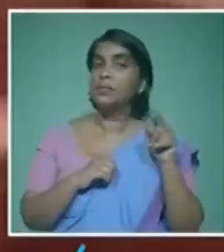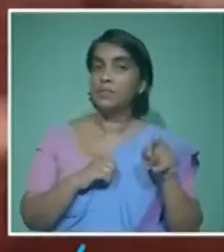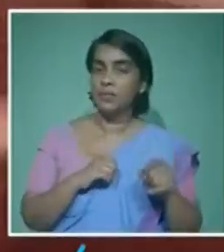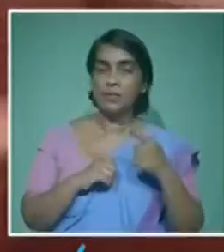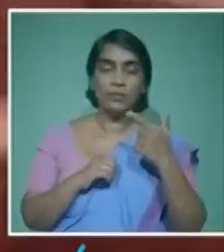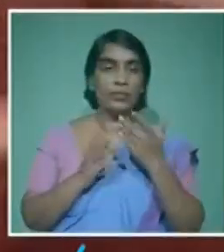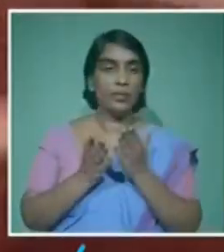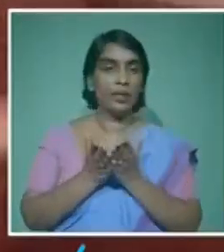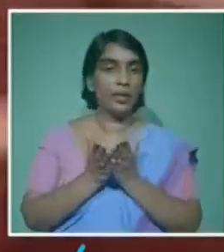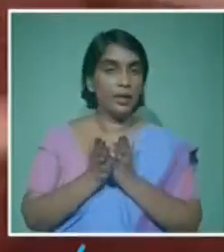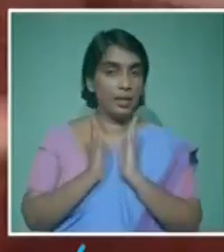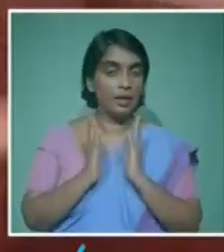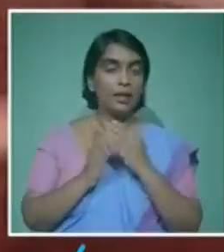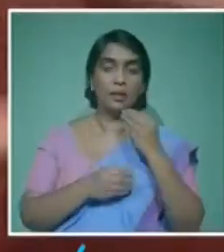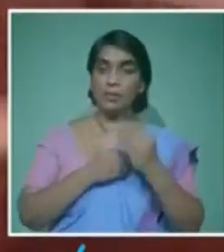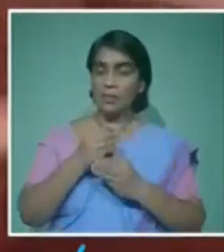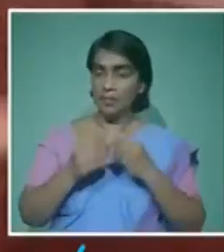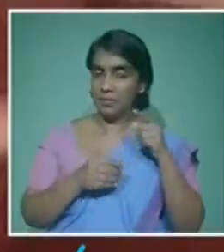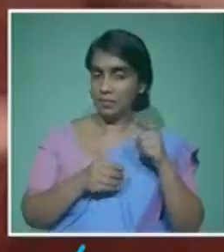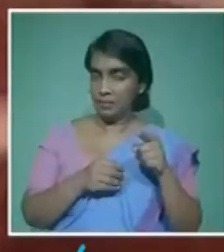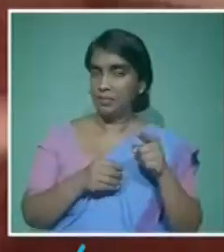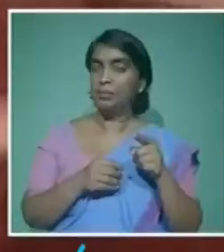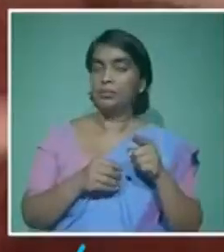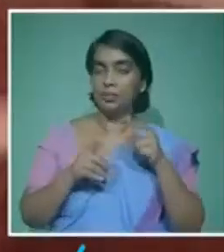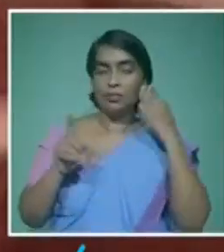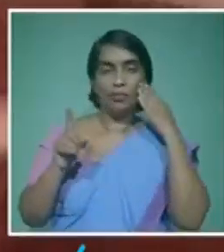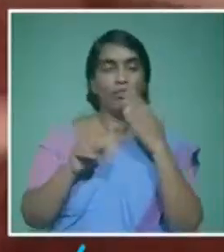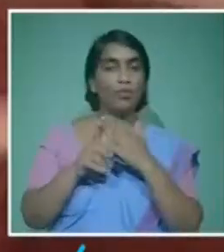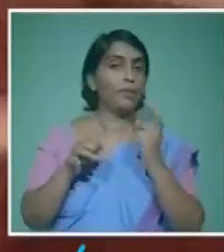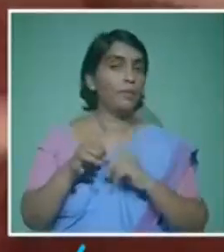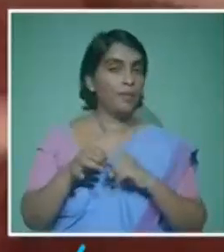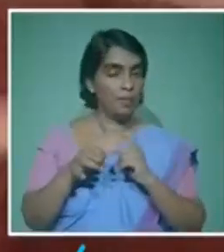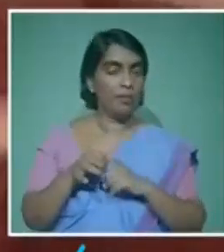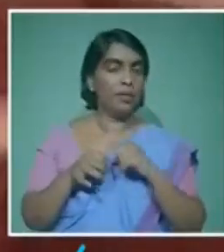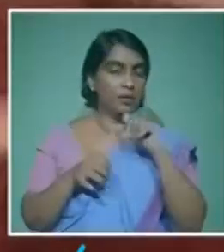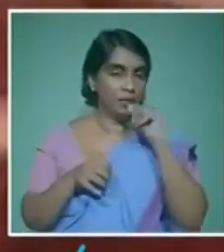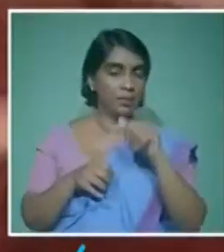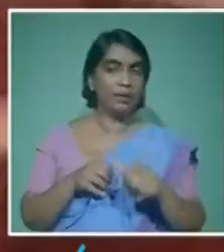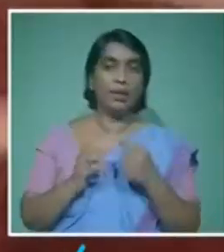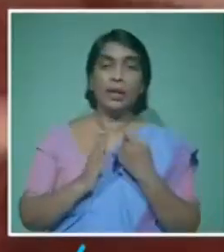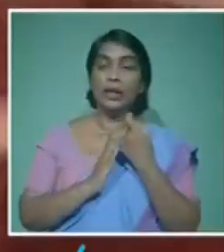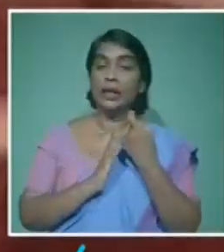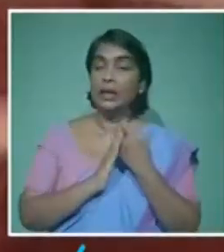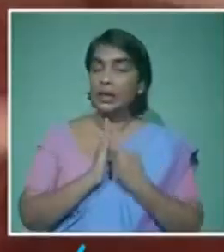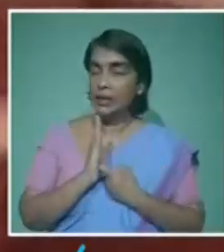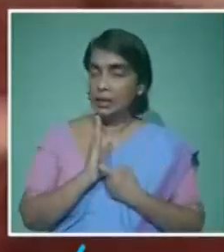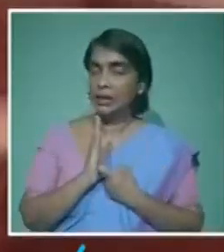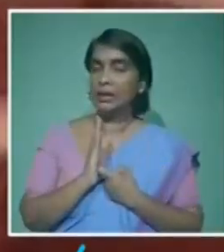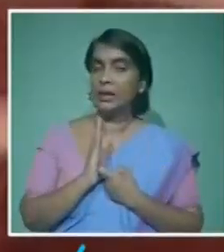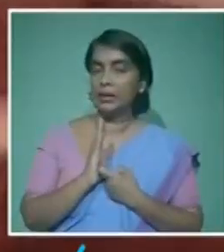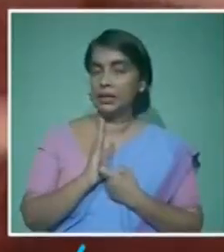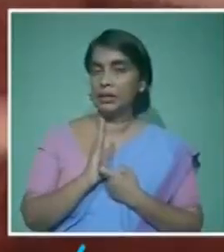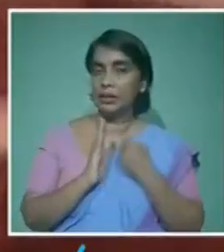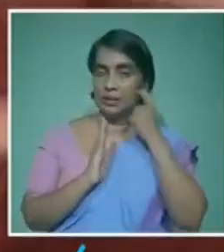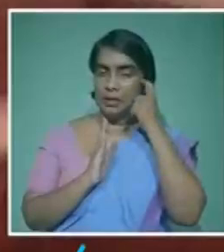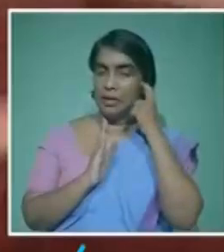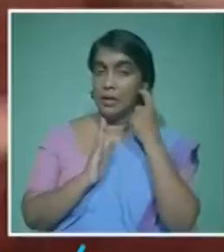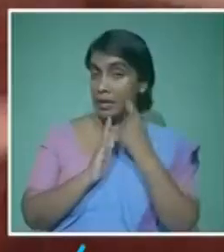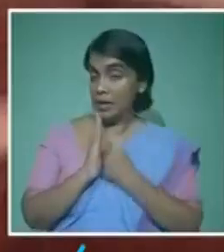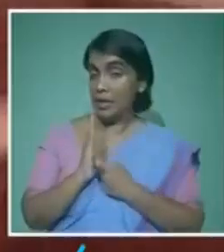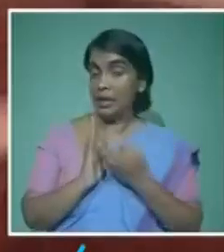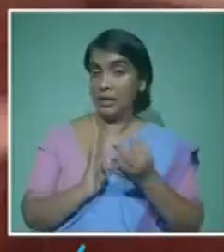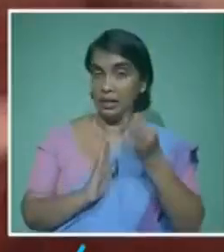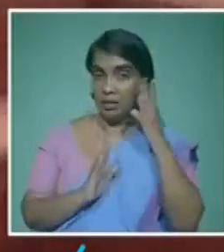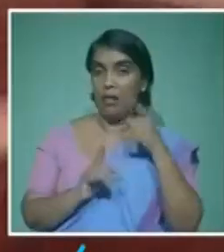எல்லை தாண்டியதும் சட்டவிரோதமானதுமான செயல்பாடுகள் தொடரவே செய்கின்றன. இதனை தடுக்கும் வகையில் இயன்றளவில்